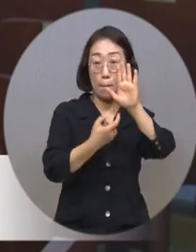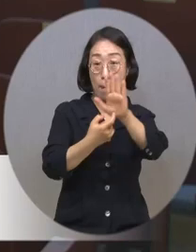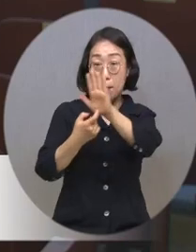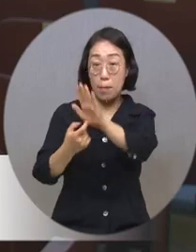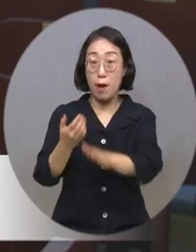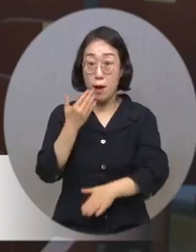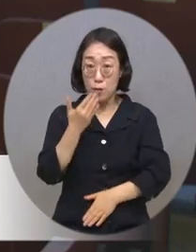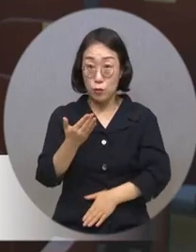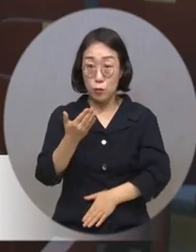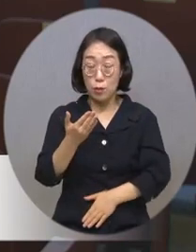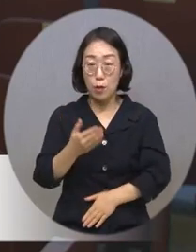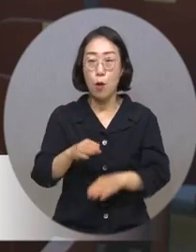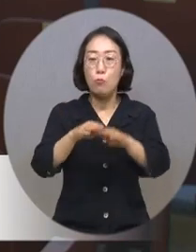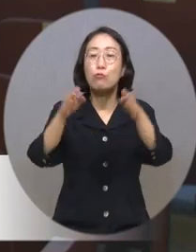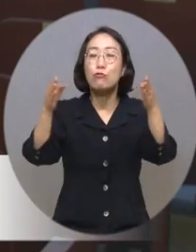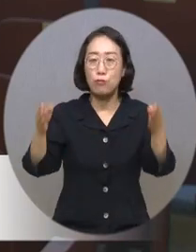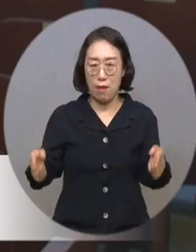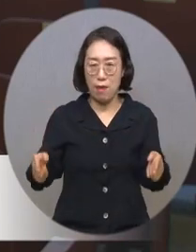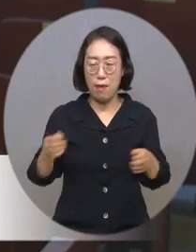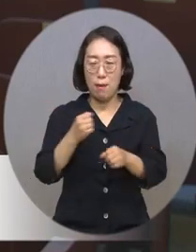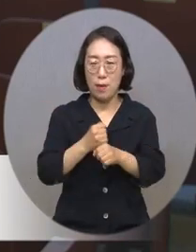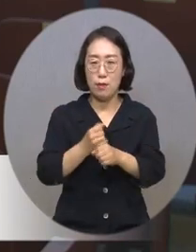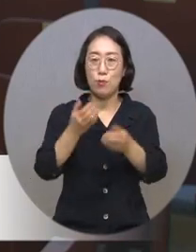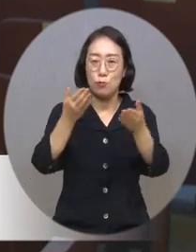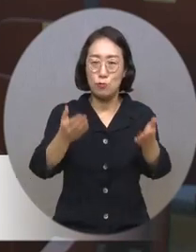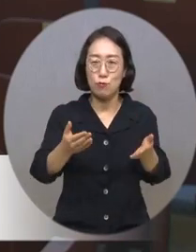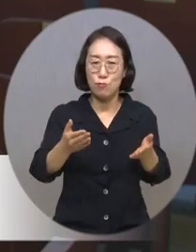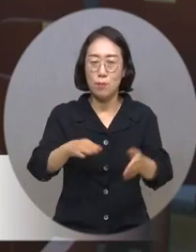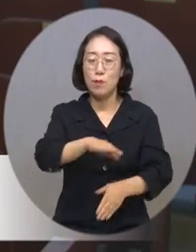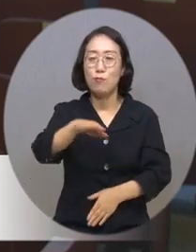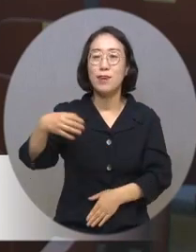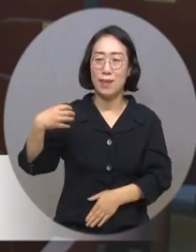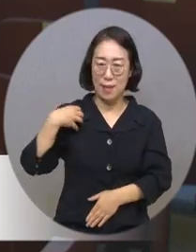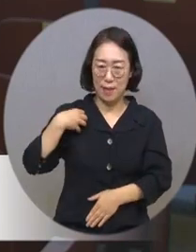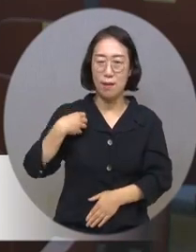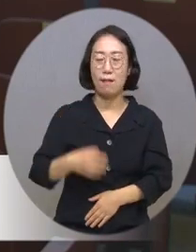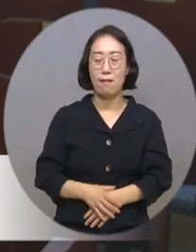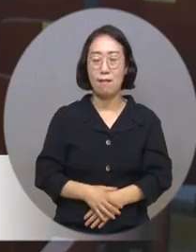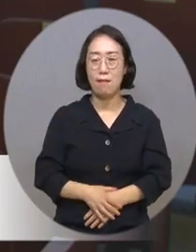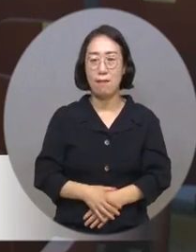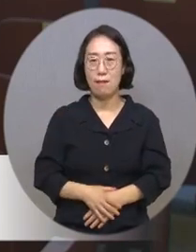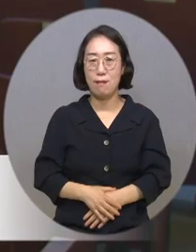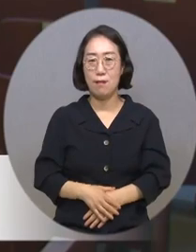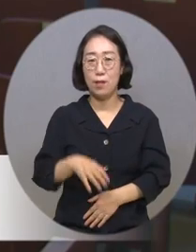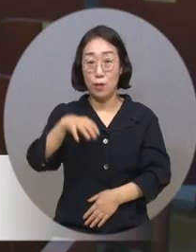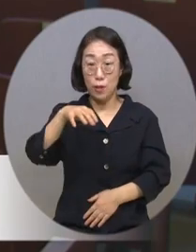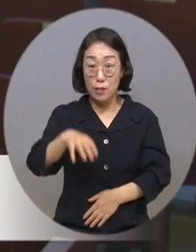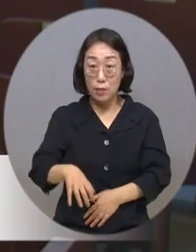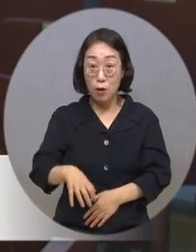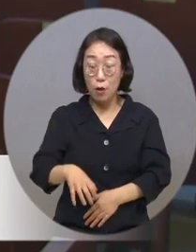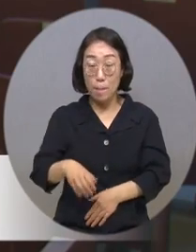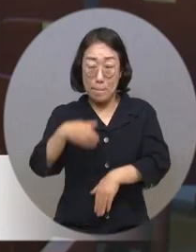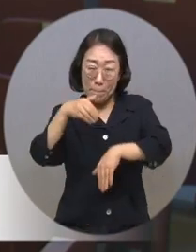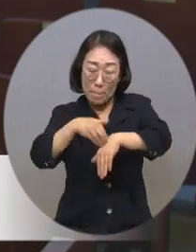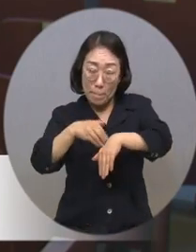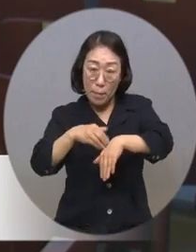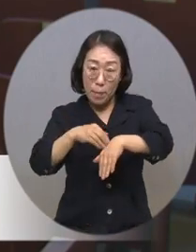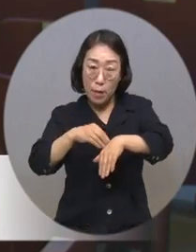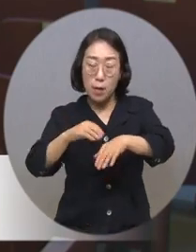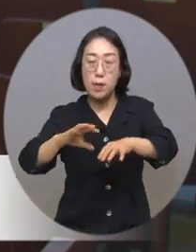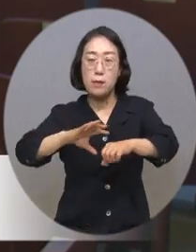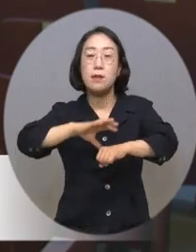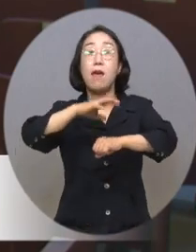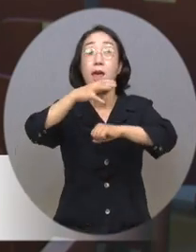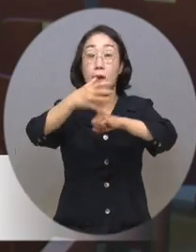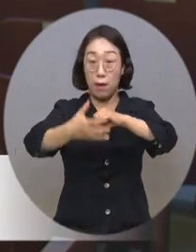그런 무대를 마련할 수 있는 게 저희 역할이라고 생각합니다. 그래서 여기서 나와서 모든 전 세계 모든